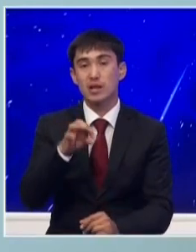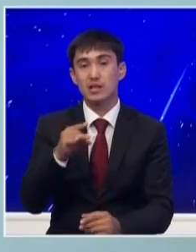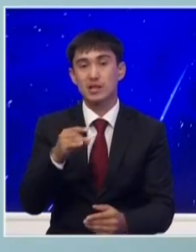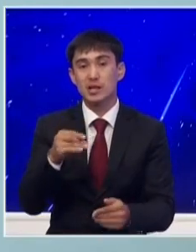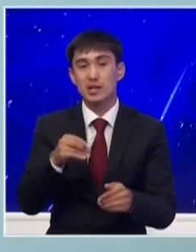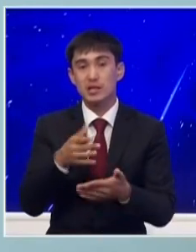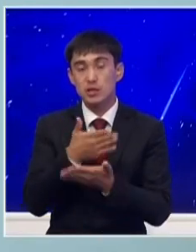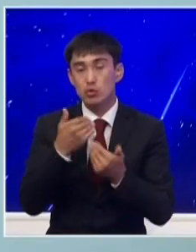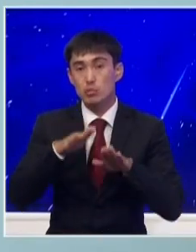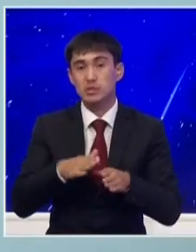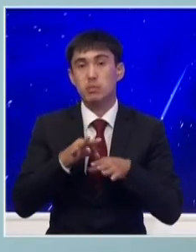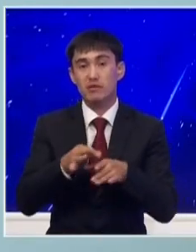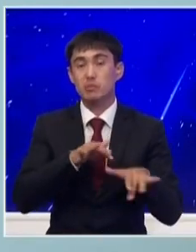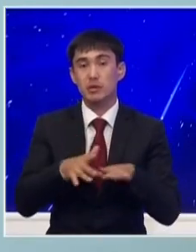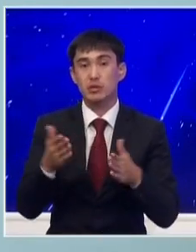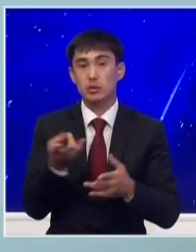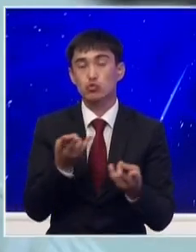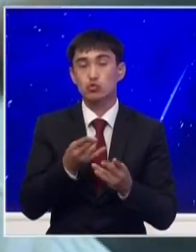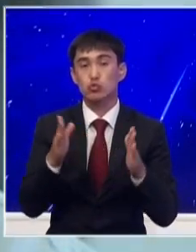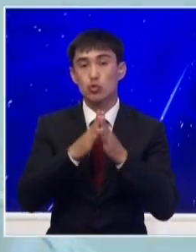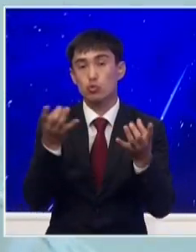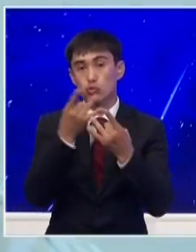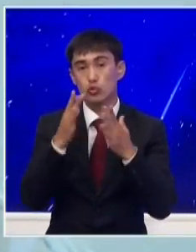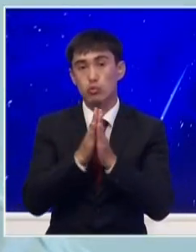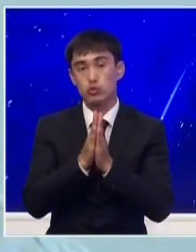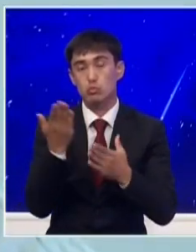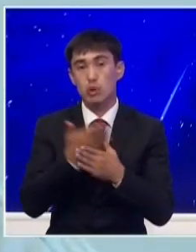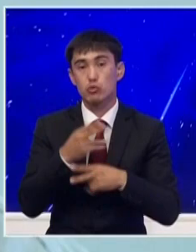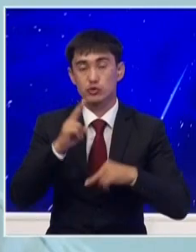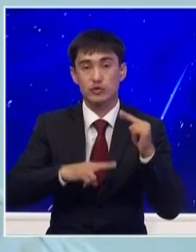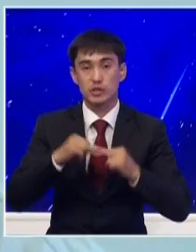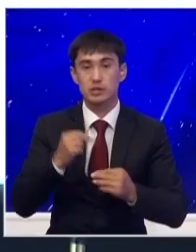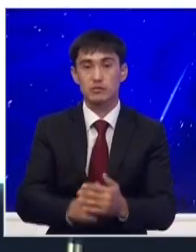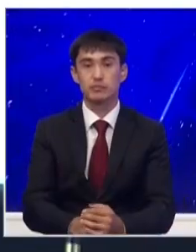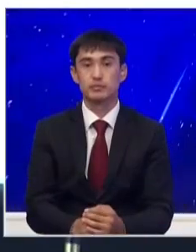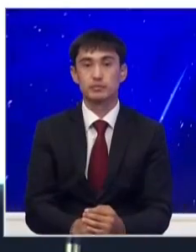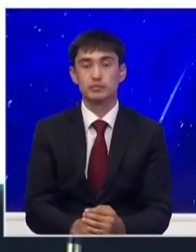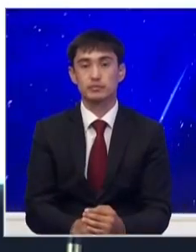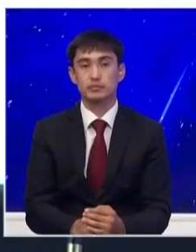проводить мероприятия. Нам нужен дом культуры, и мы просим вас помочь с его строительством.